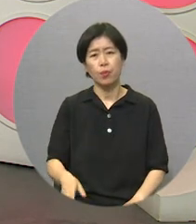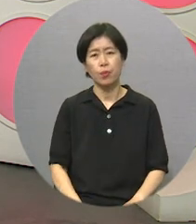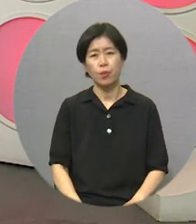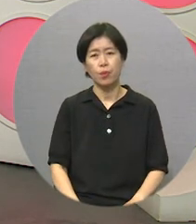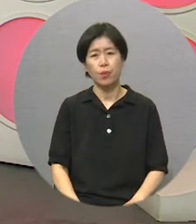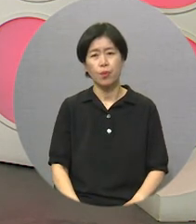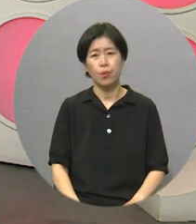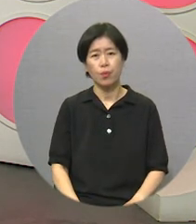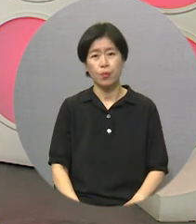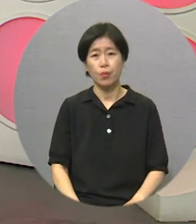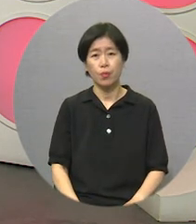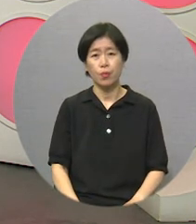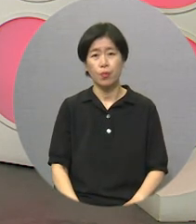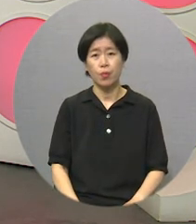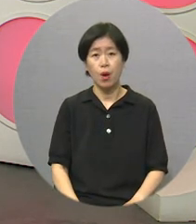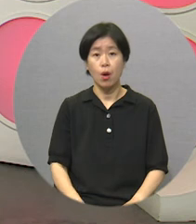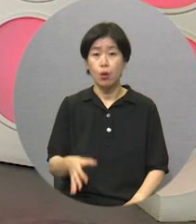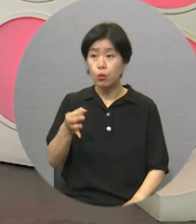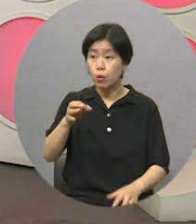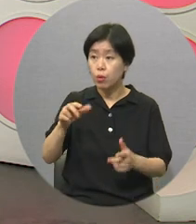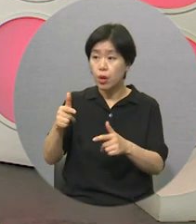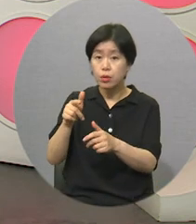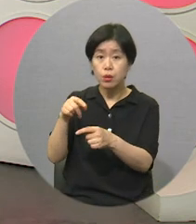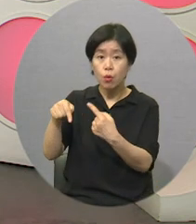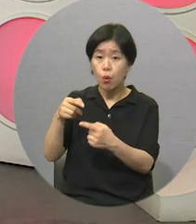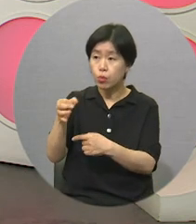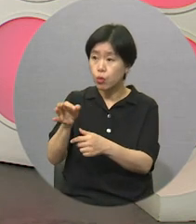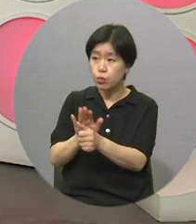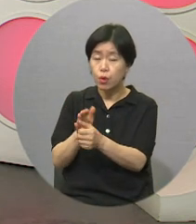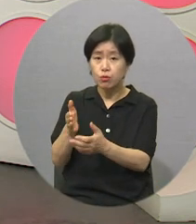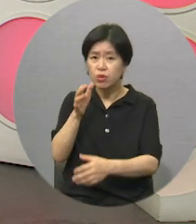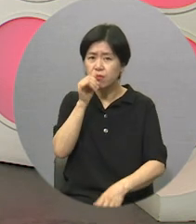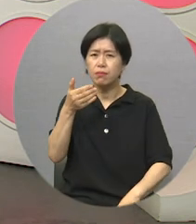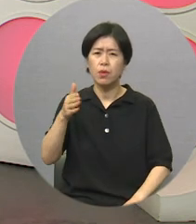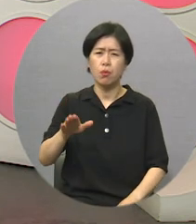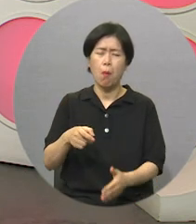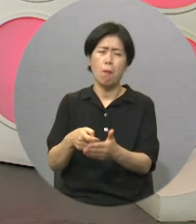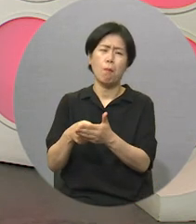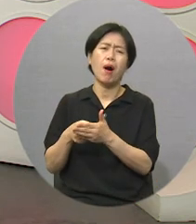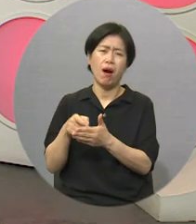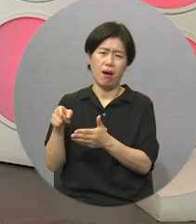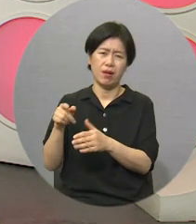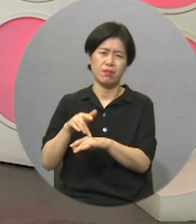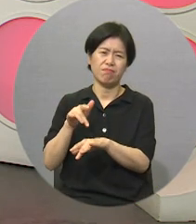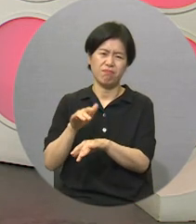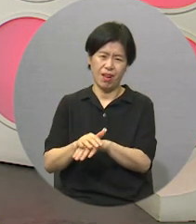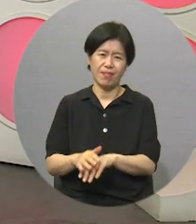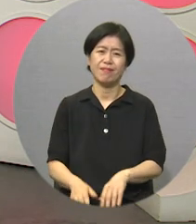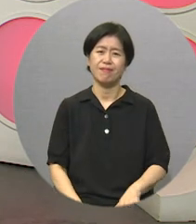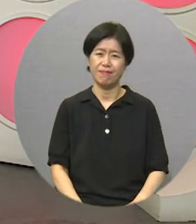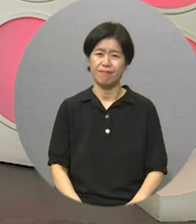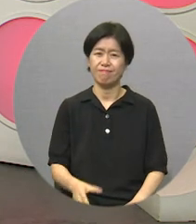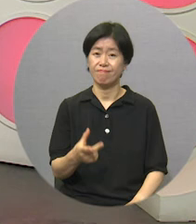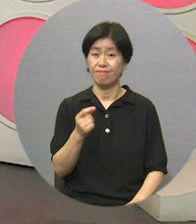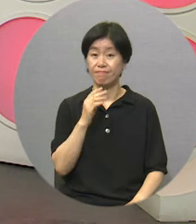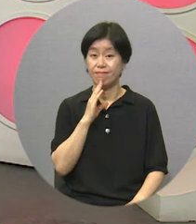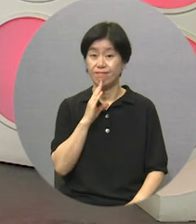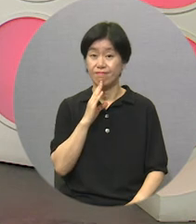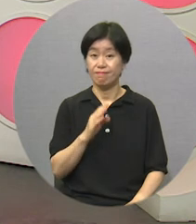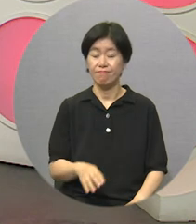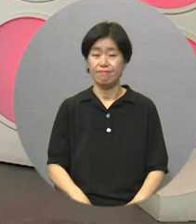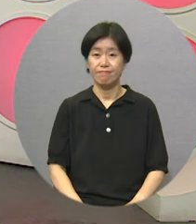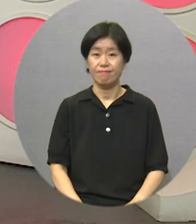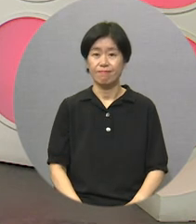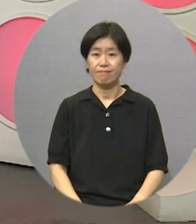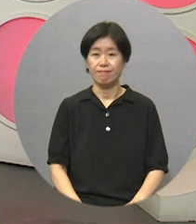또 해주는 나눠서 내는데도 그럼 아껴야 된다. 예. 에. 이제 어머님의 습관이 그렇게 또